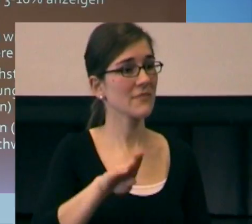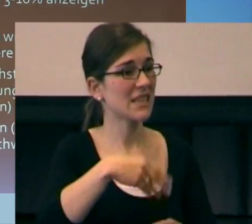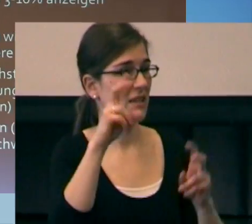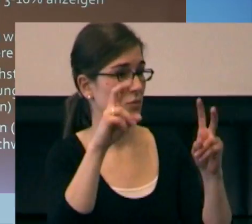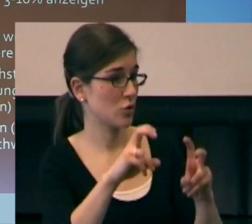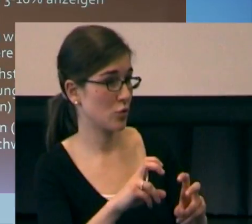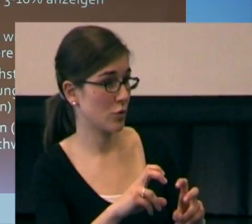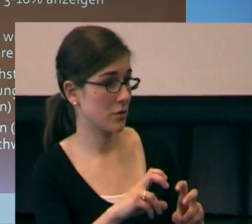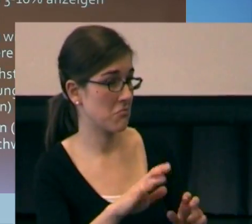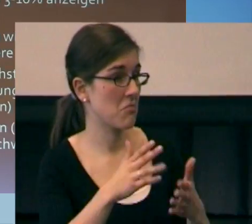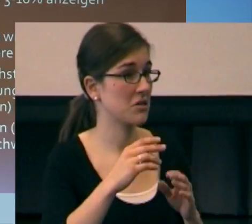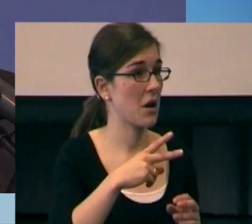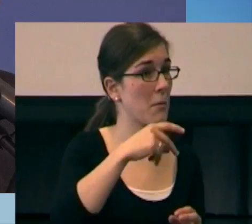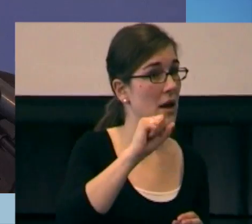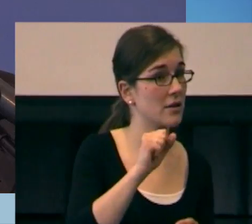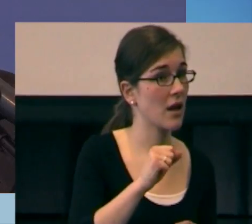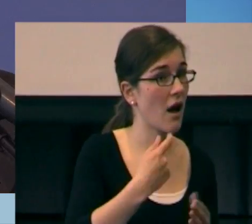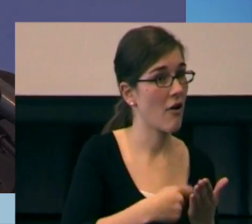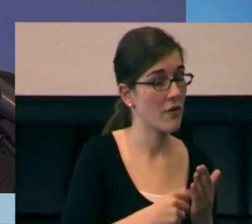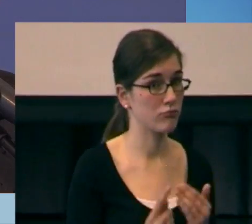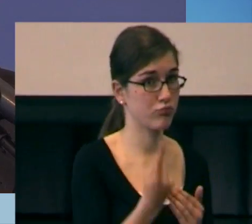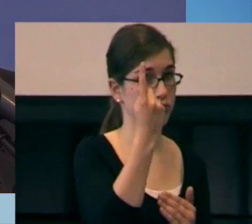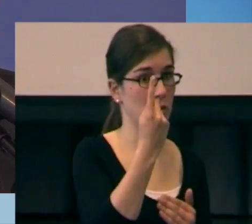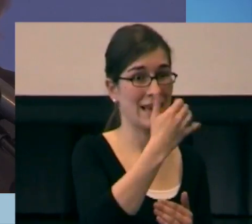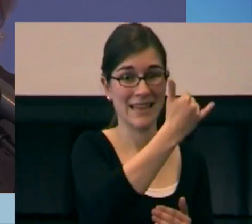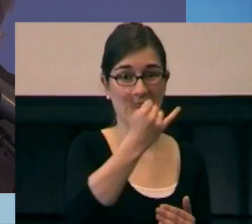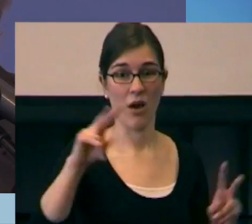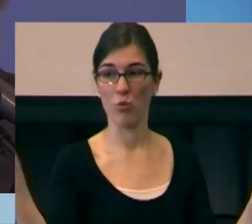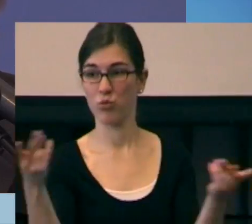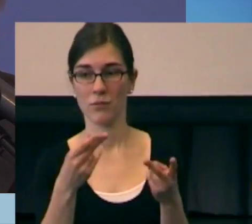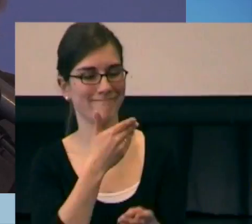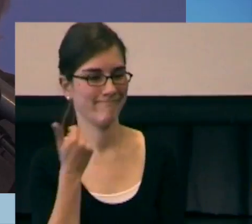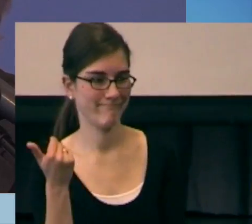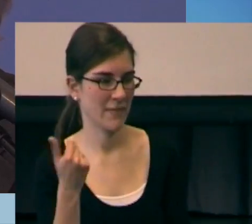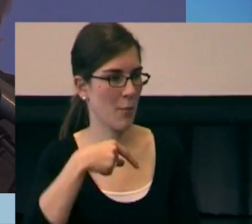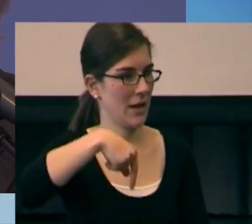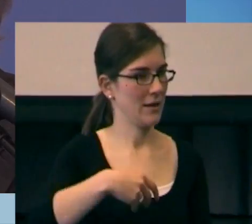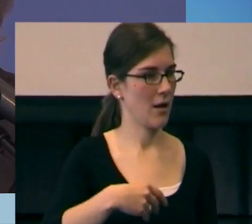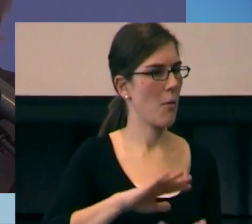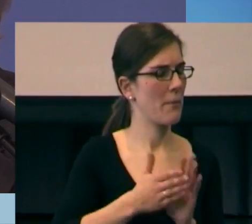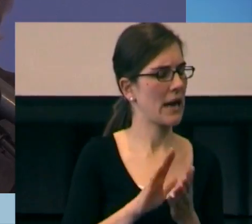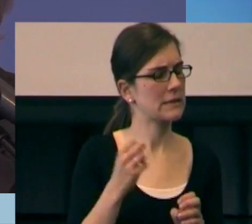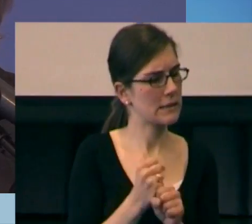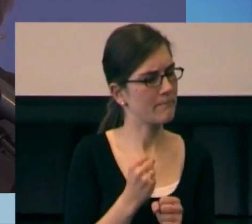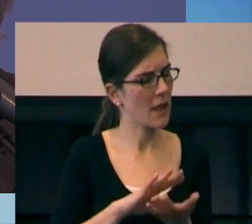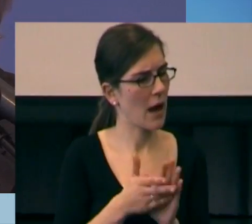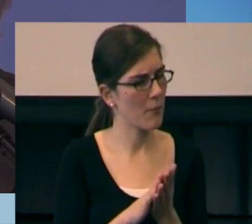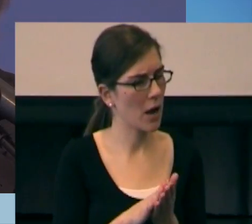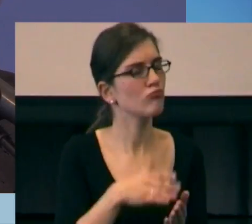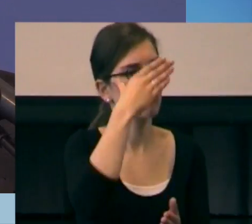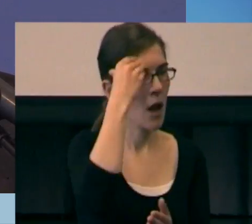manchen Männern dann der PSA-Wert hochgeht. Das ist nicht bei jedem Mann so, aber wir machen das in der Praxis bei uns so, dass wir dann sagen, wenn der Mann